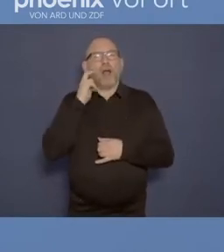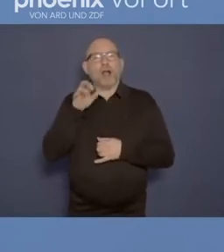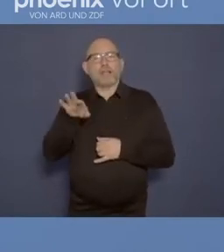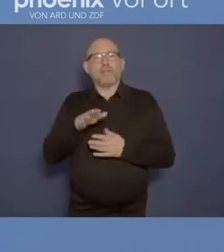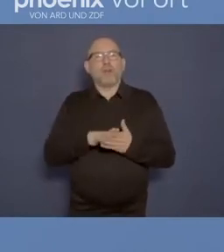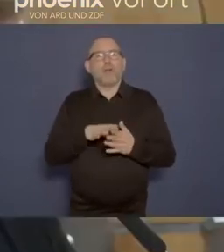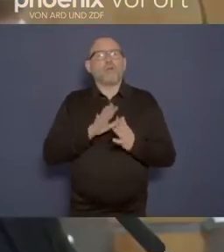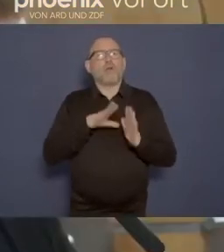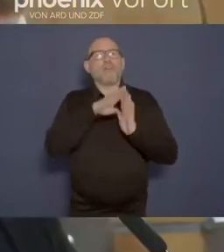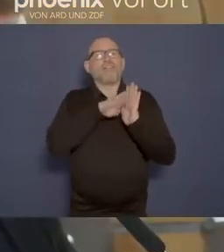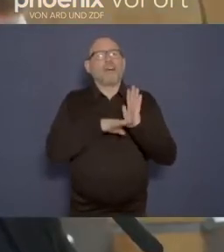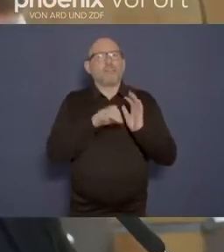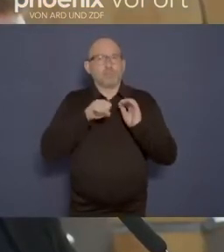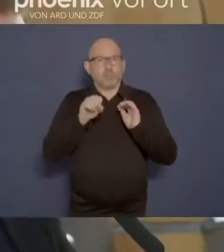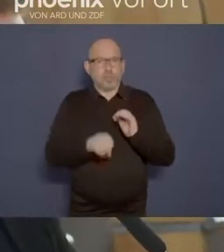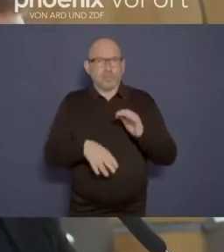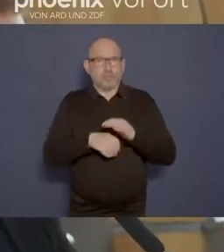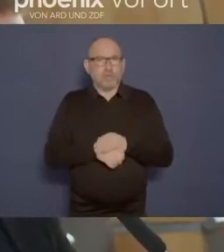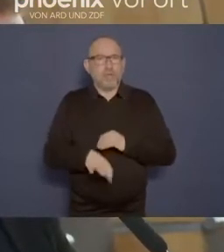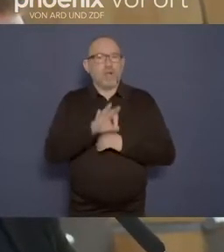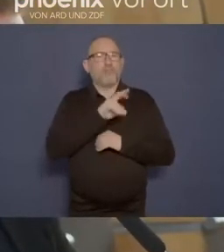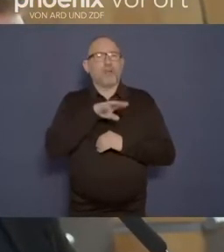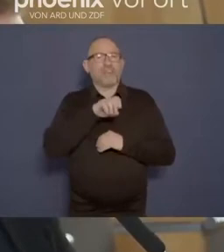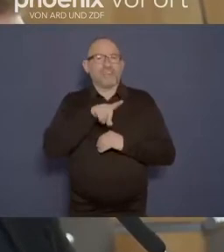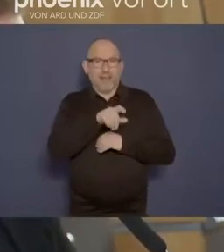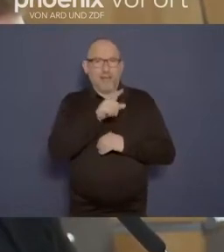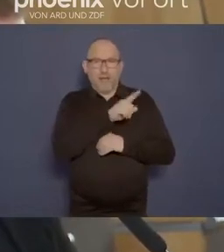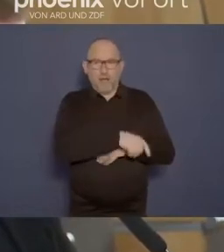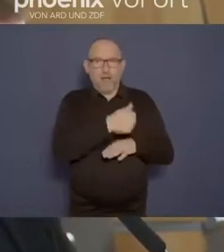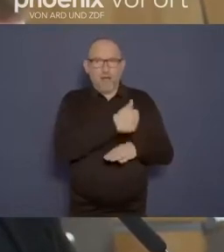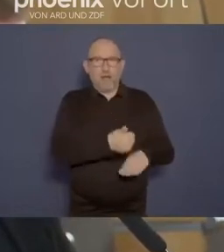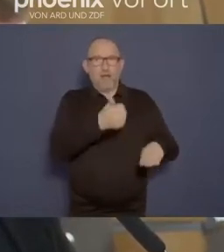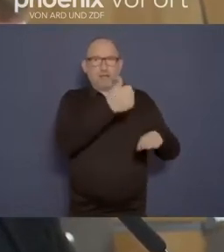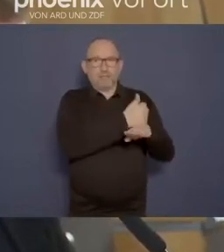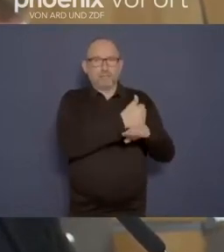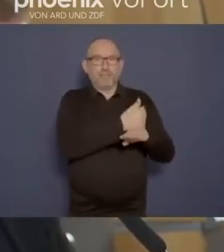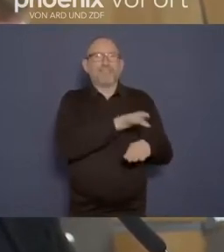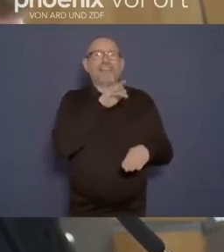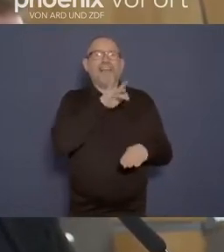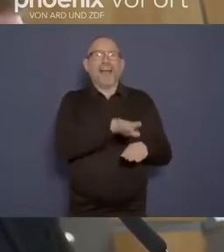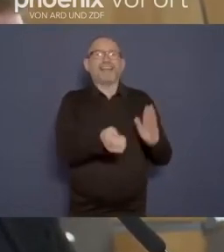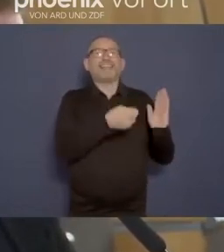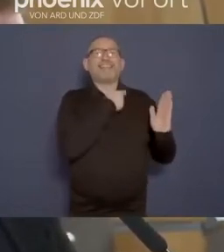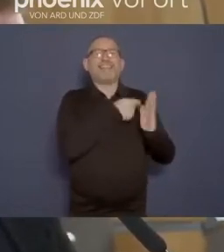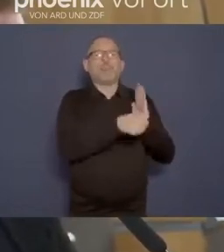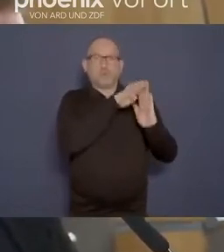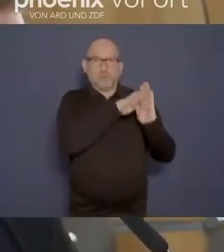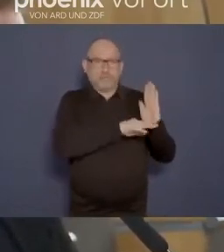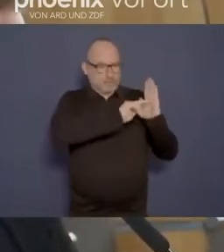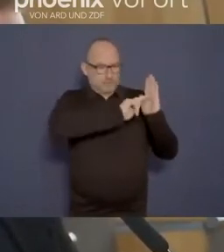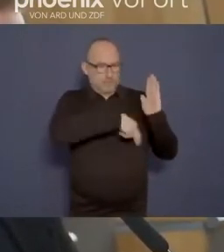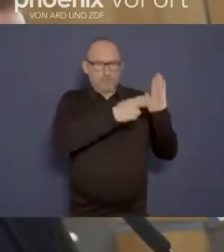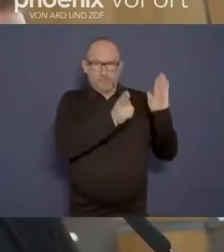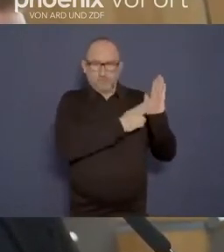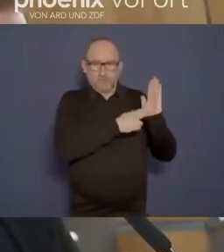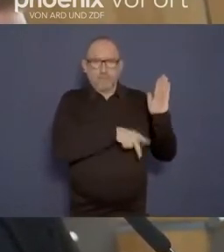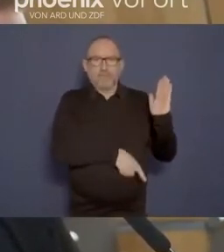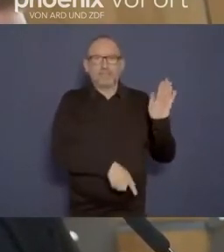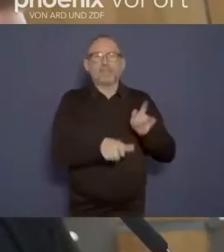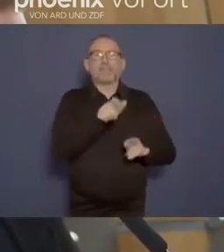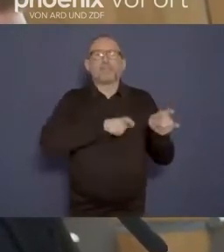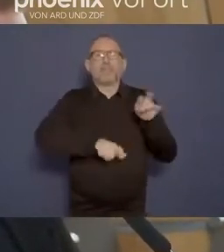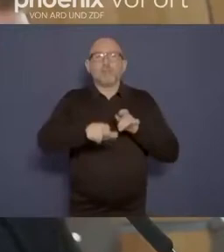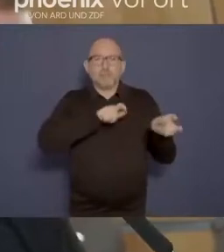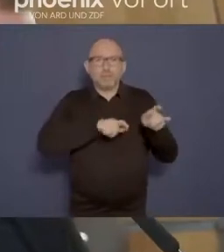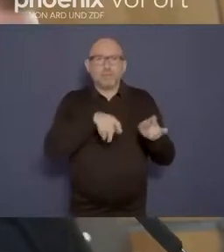Verfassungsschutzministerium. In Florida hat der Gouverneur ein Antizensurgesetz unterzeichnet, das verhindern soll, dass Journalisten und Politiker von den